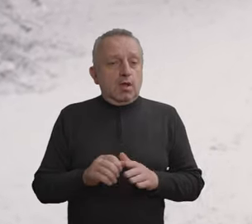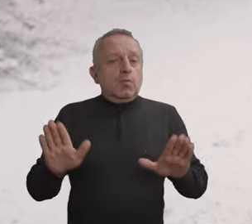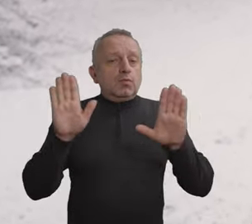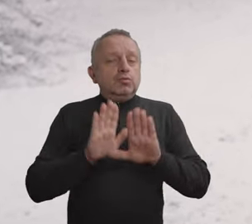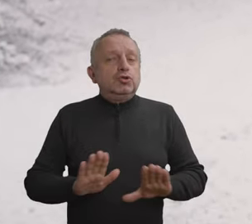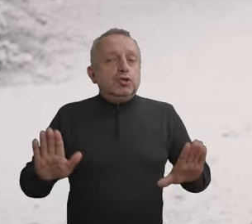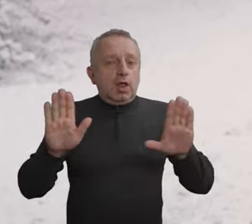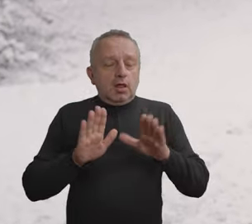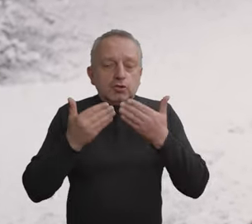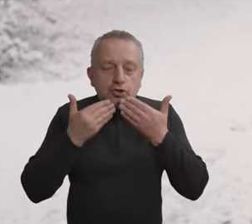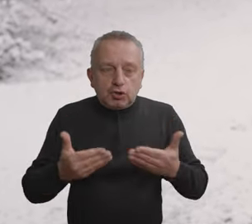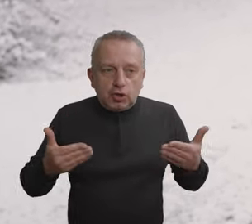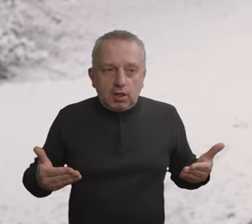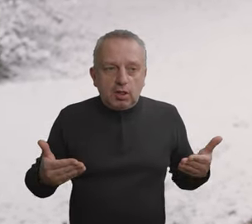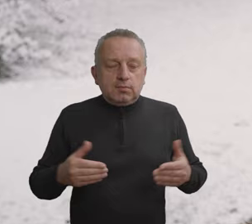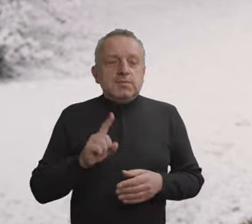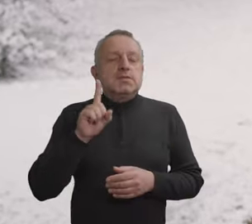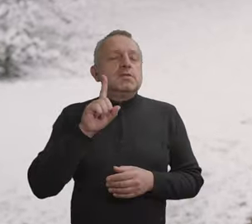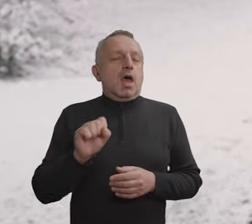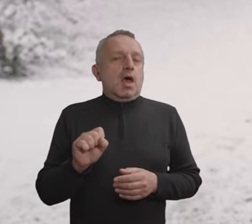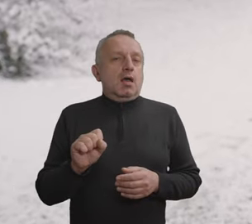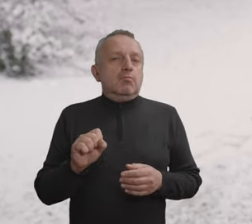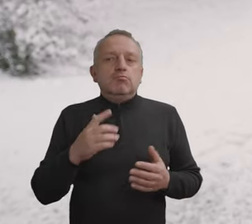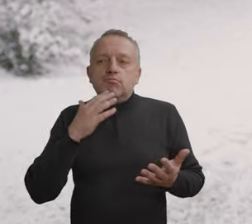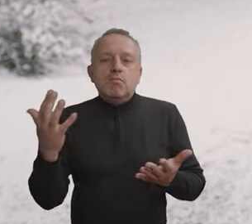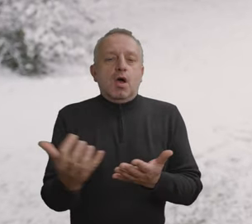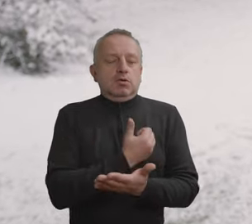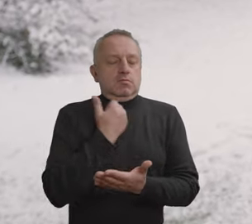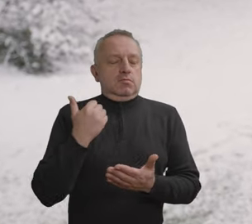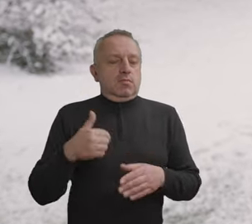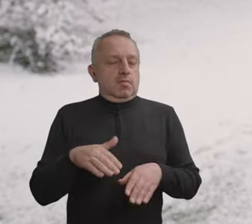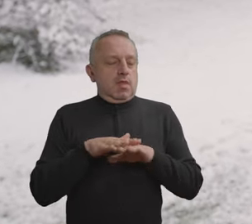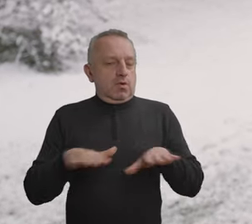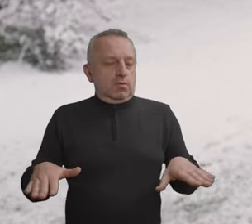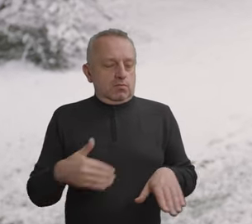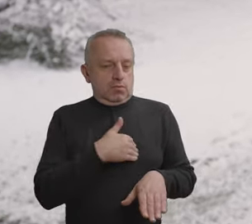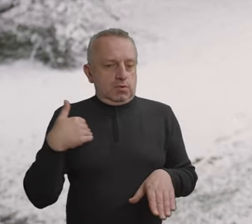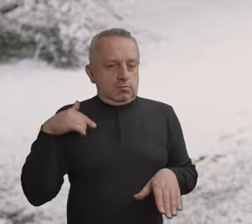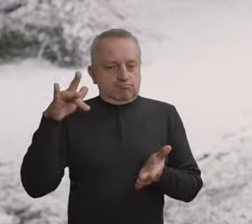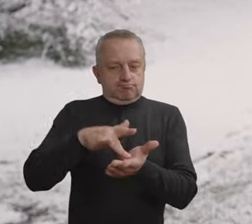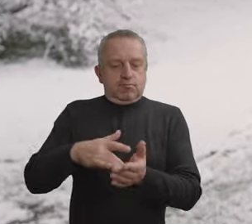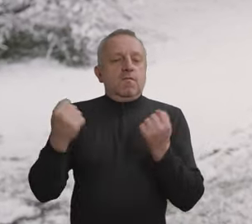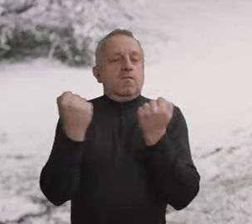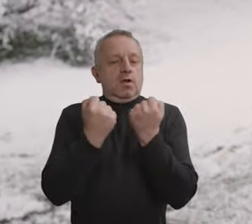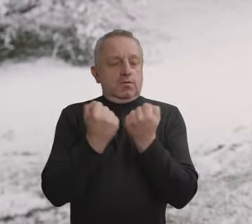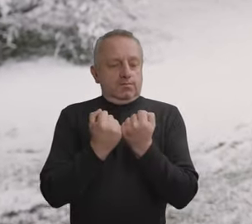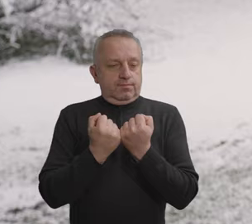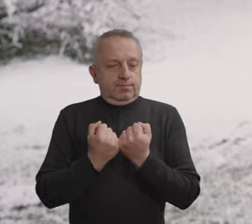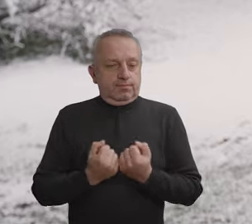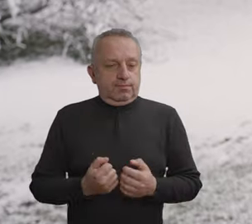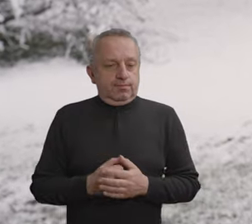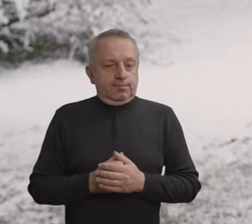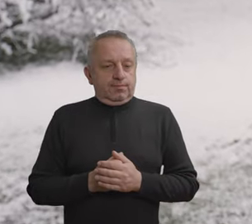odprawił mszę dziękczynną za odzyskaną ojczyznę tuż po wyzwoleniu Krakowa. W